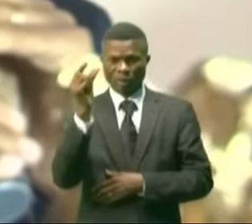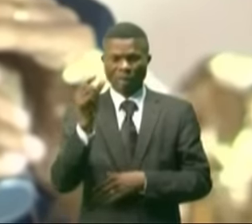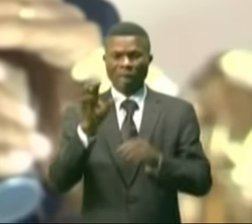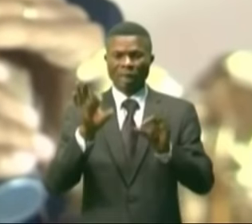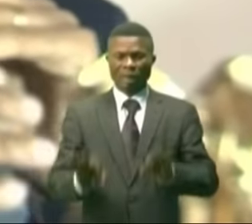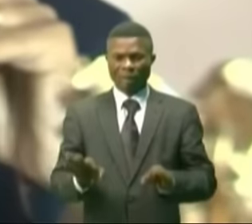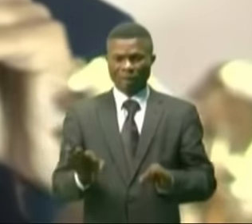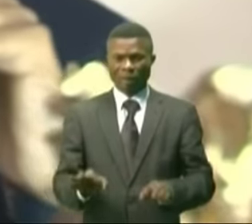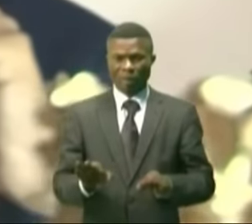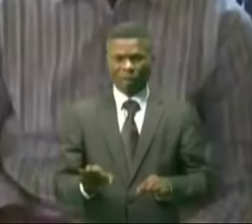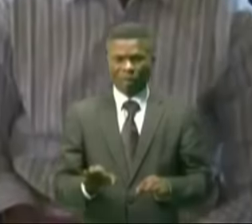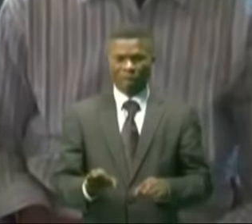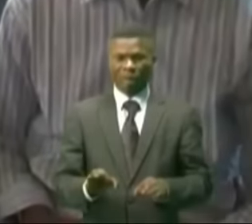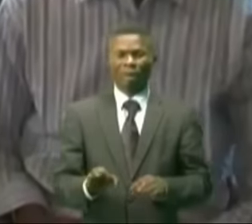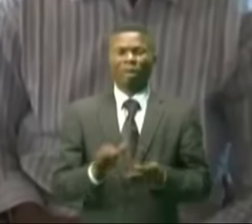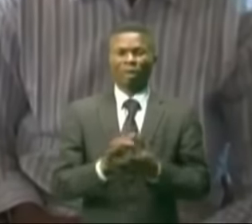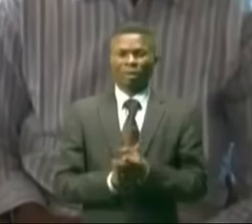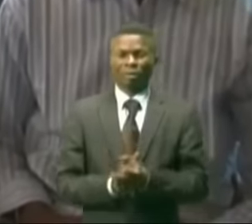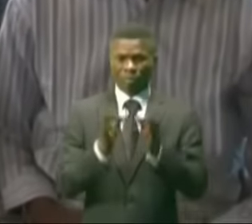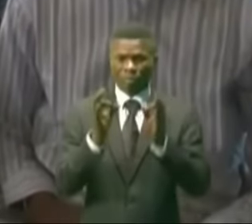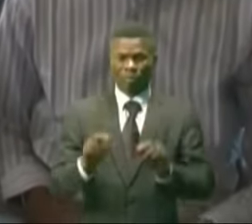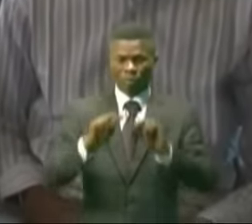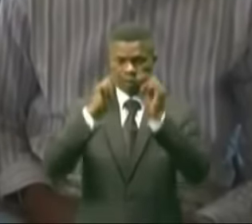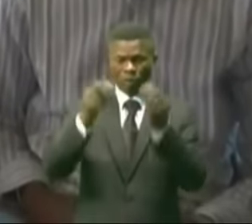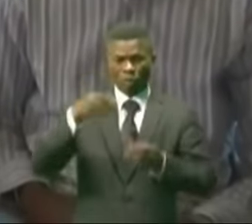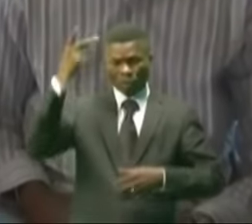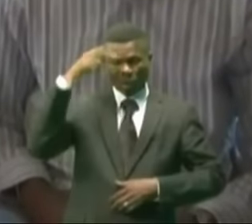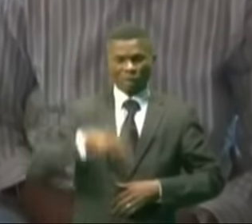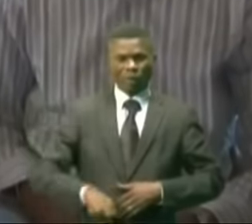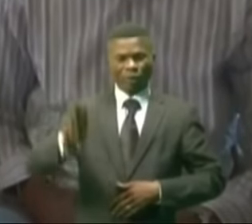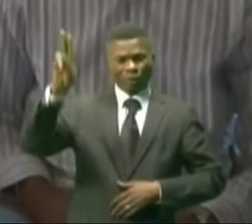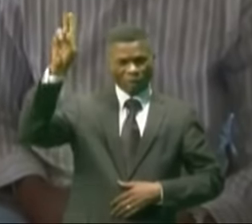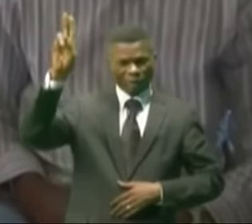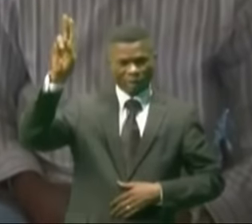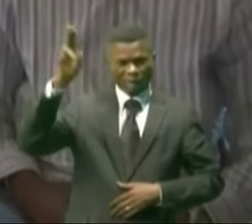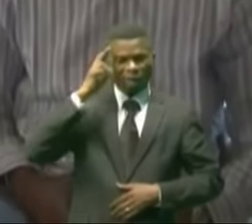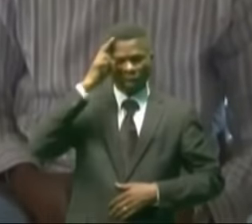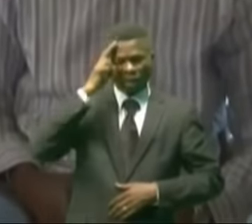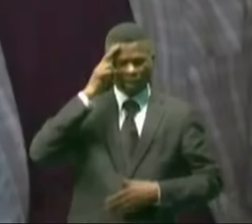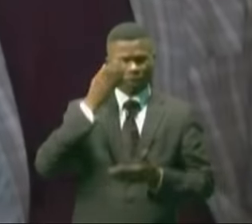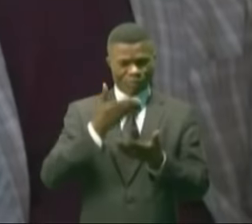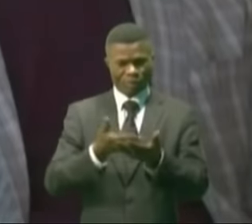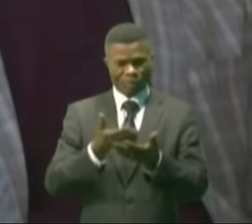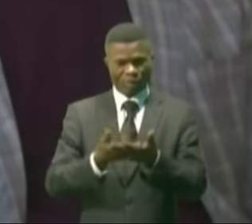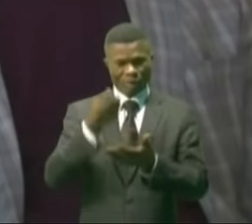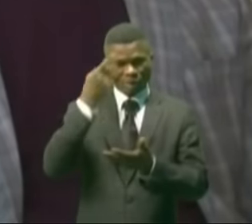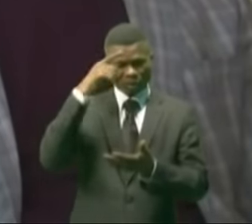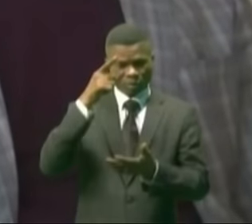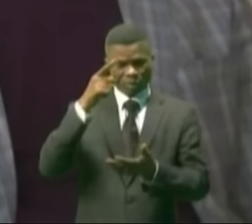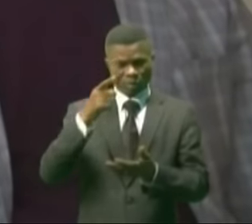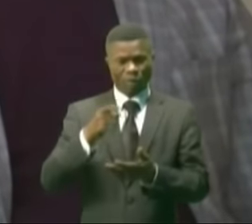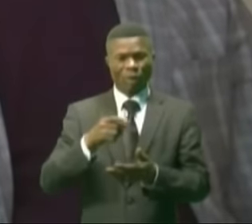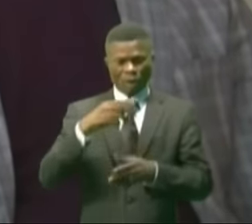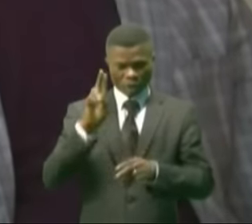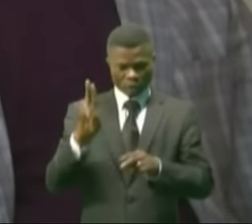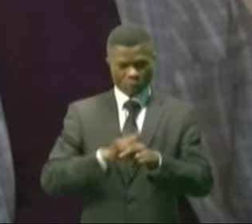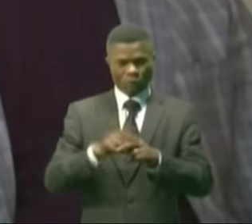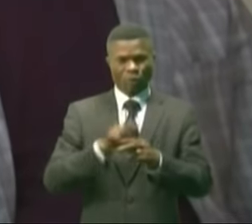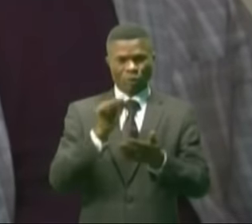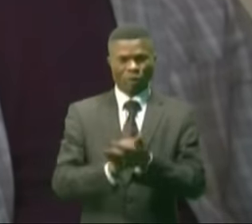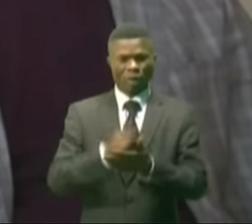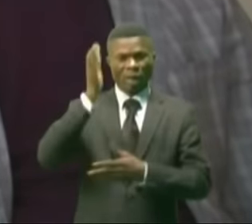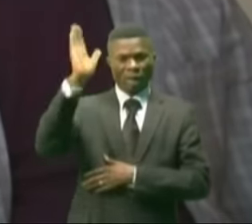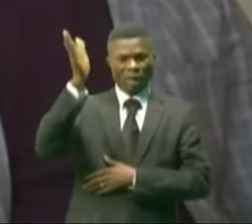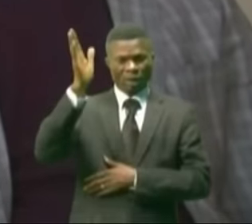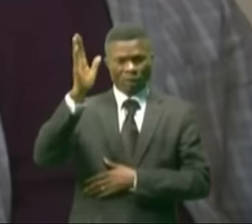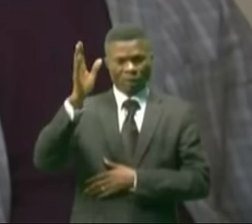naturelles font partie. Le parti présidentiel UDPS y réfléchit déjà pour sa mise en œuvre. Lors de la